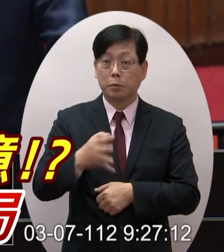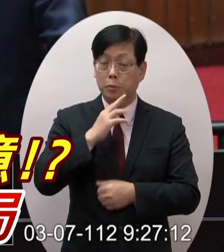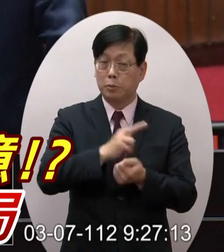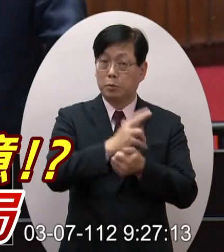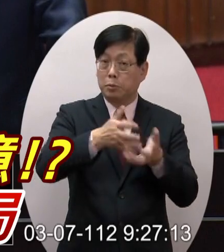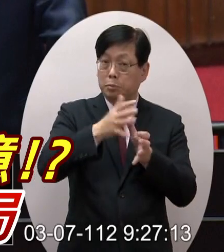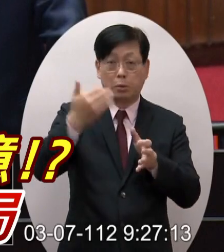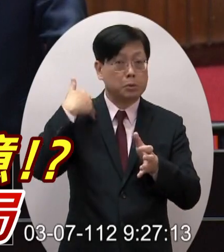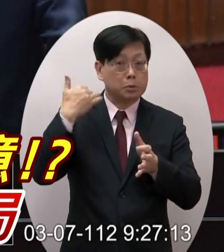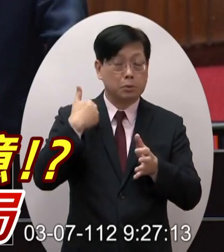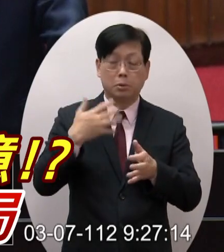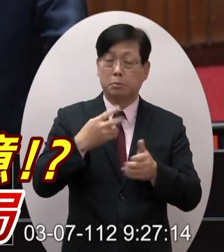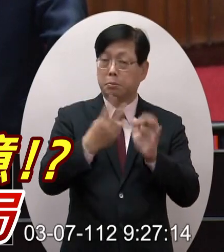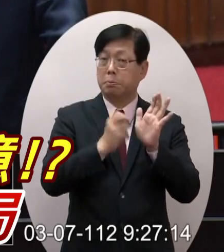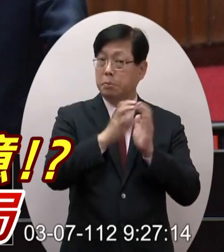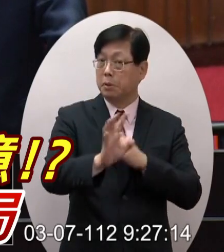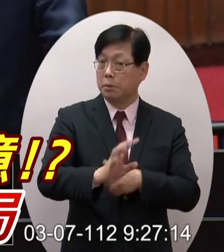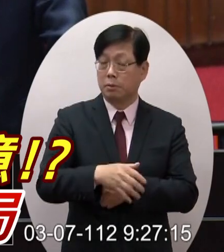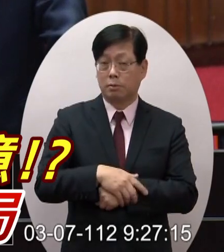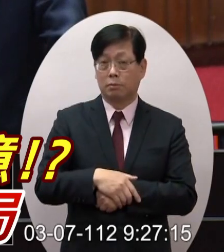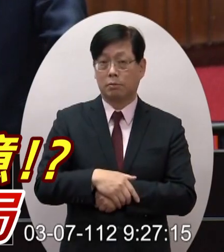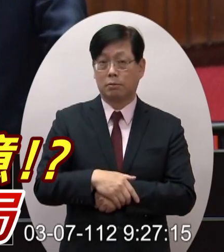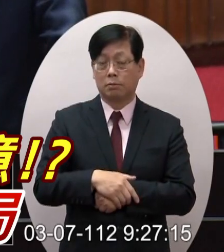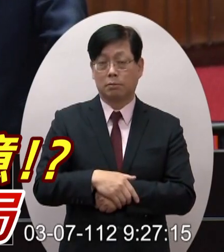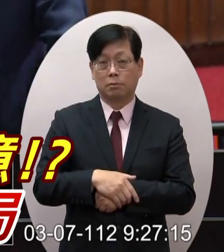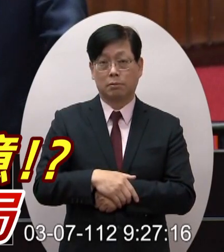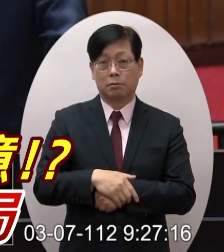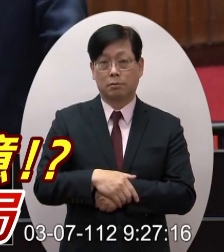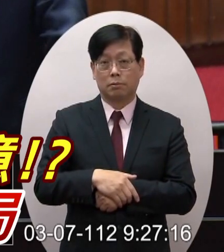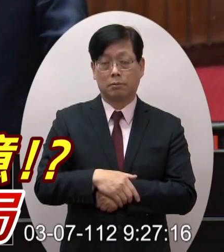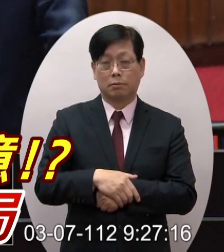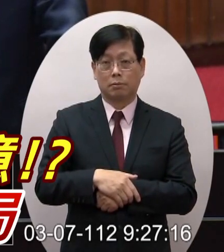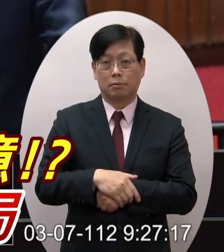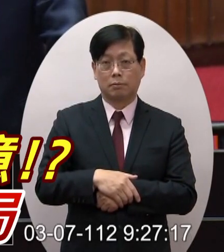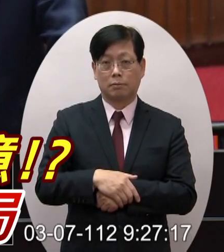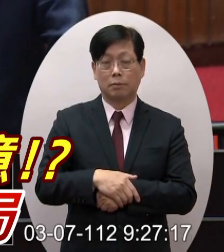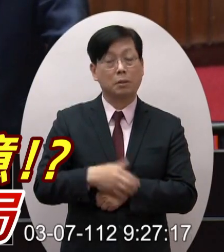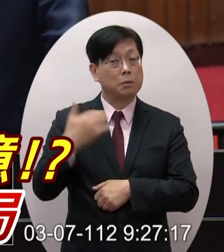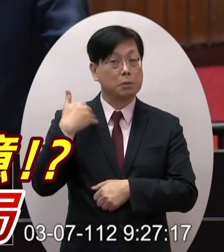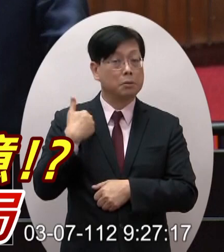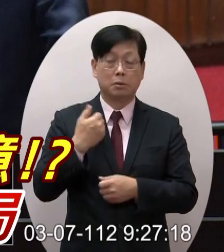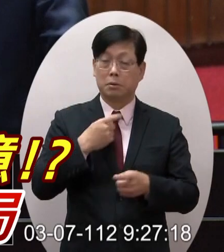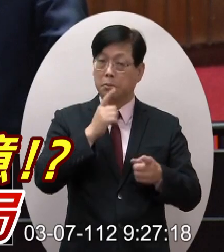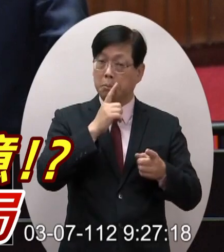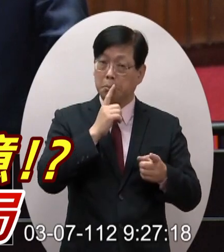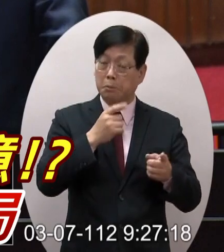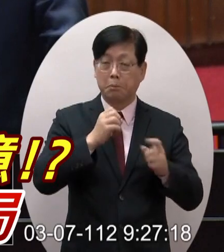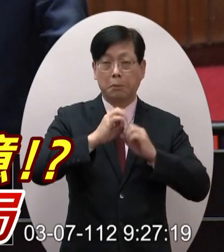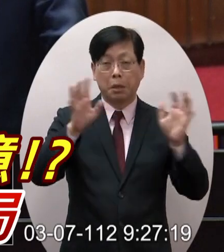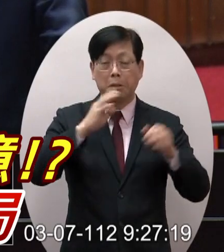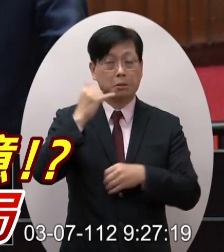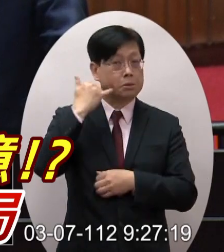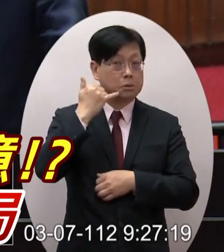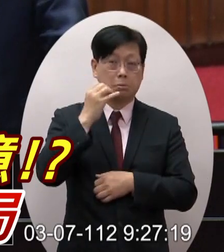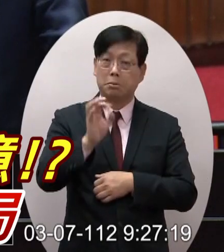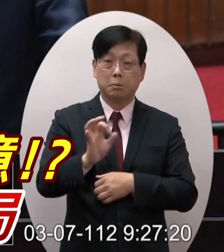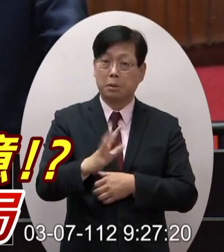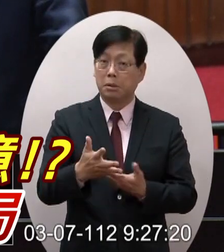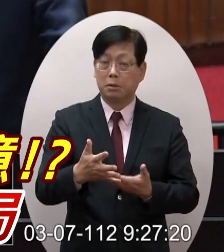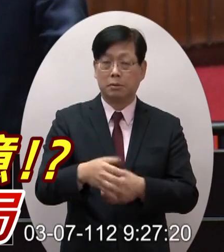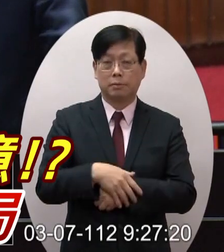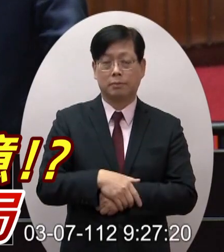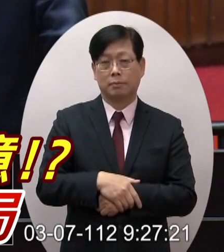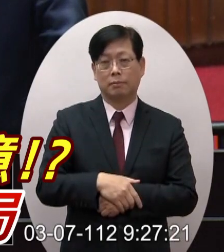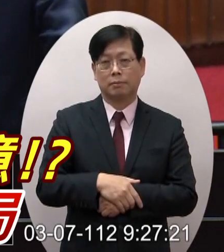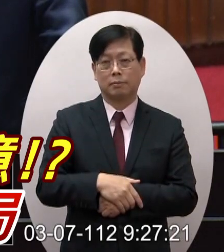部长在当市长的时候你不这样讲？ 他有在考虑这个方面， 就是说为什么当时要说这个基隆不用出钱？ 这是区